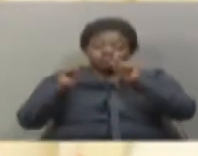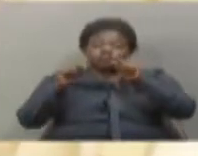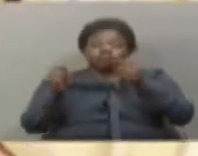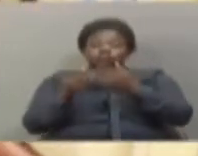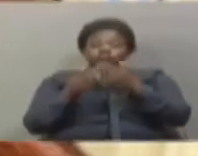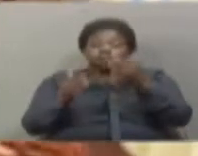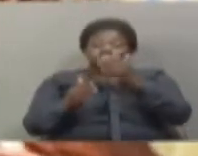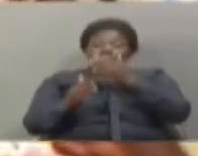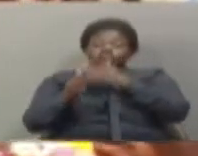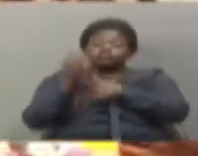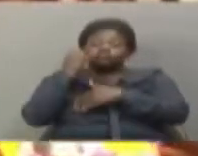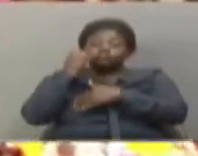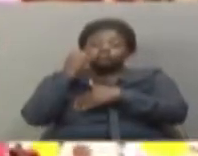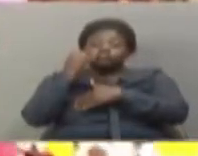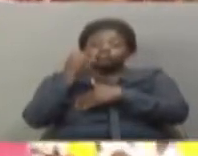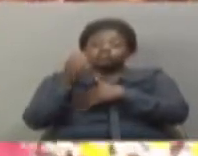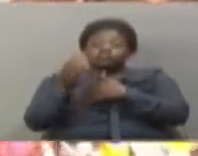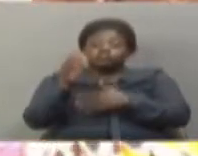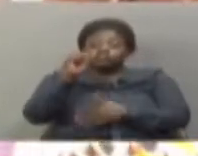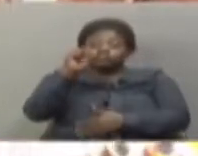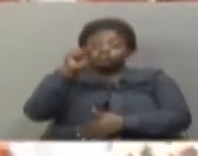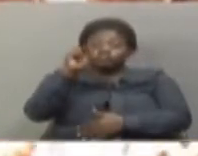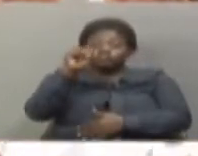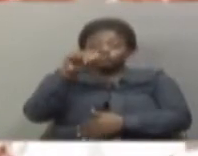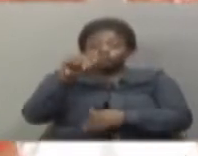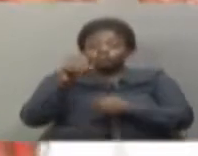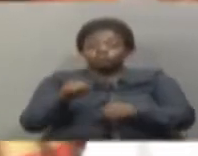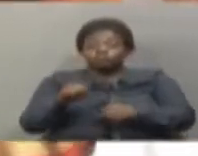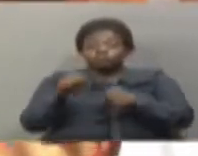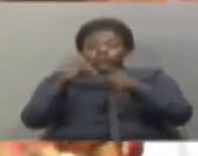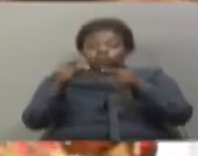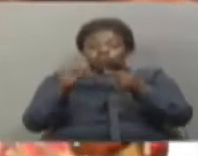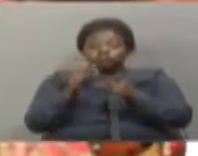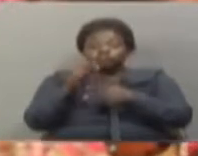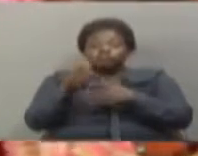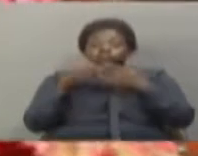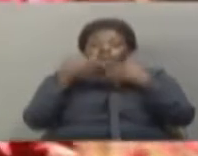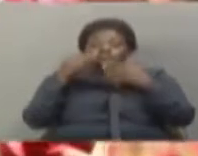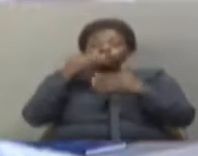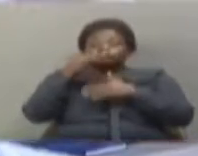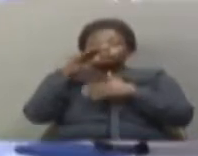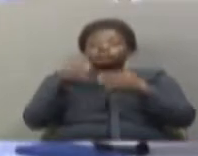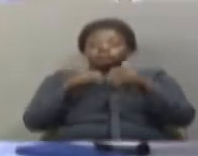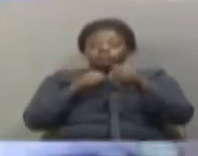Father Anthony Yuku akulira ekifo kino yeebaziza bonna abavujiridde.